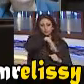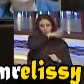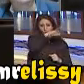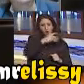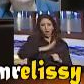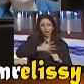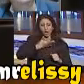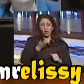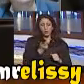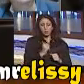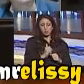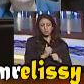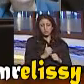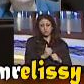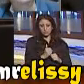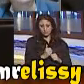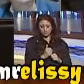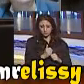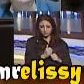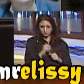هناك عمليات تجري على الارض